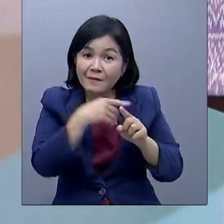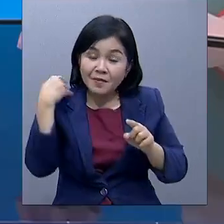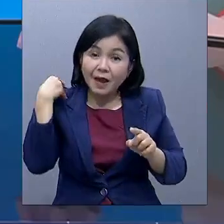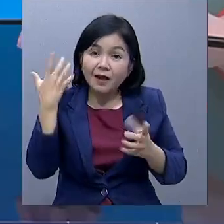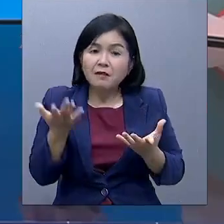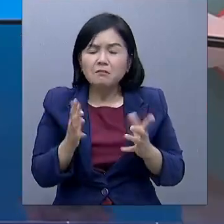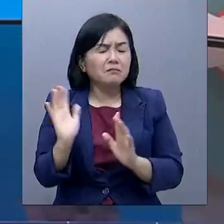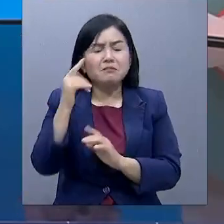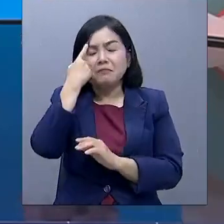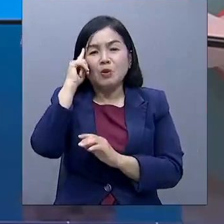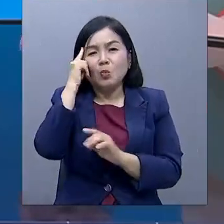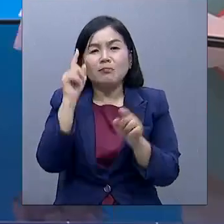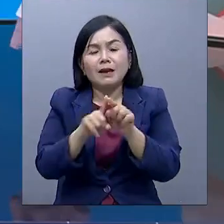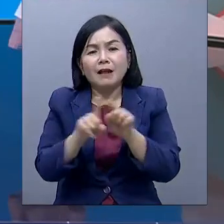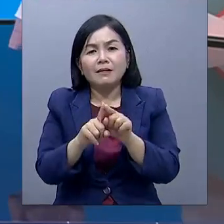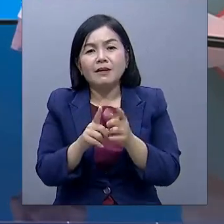ไม่ทันเลยค่ะ